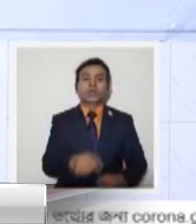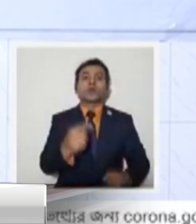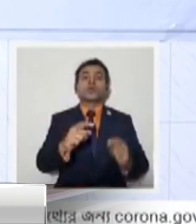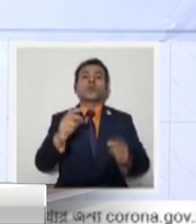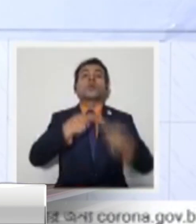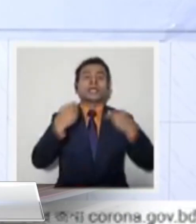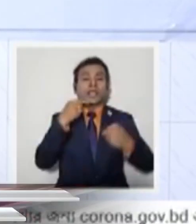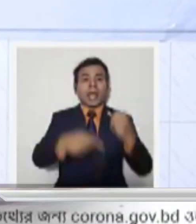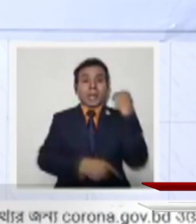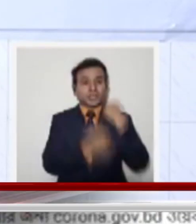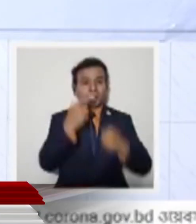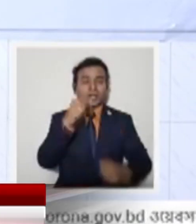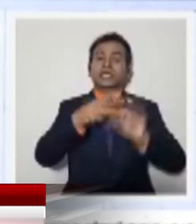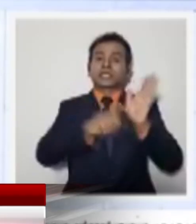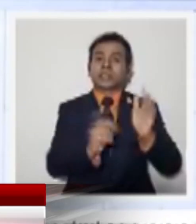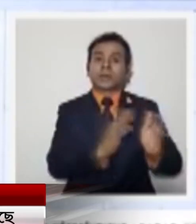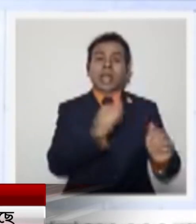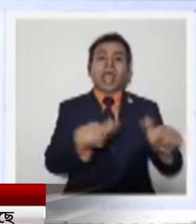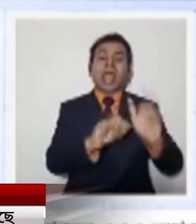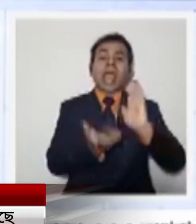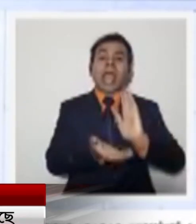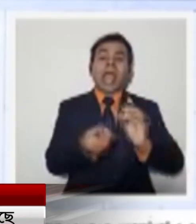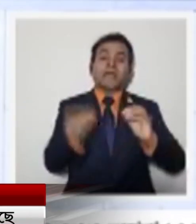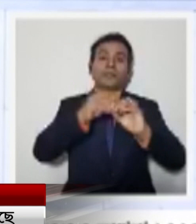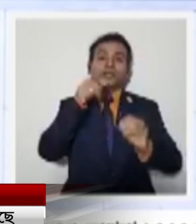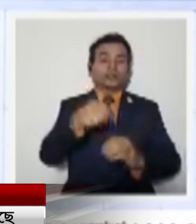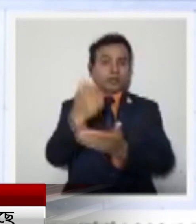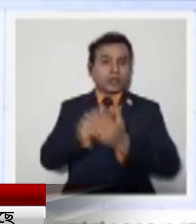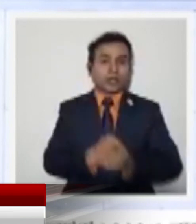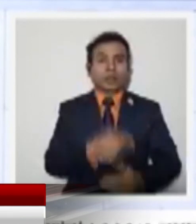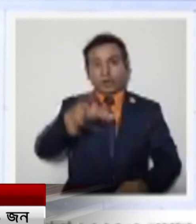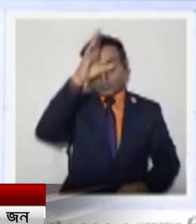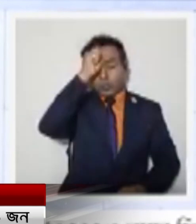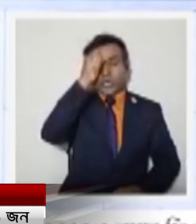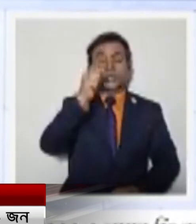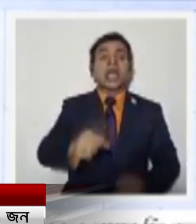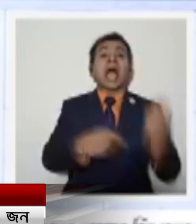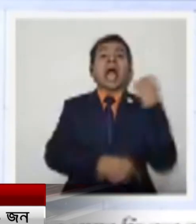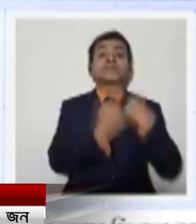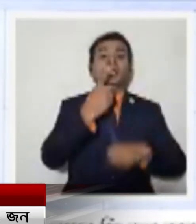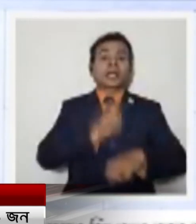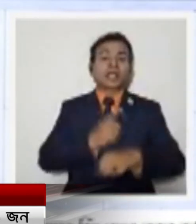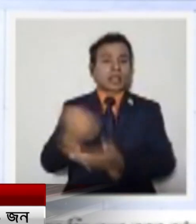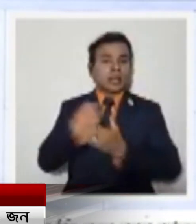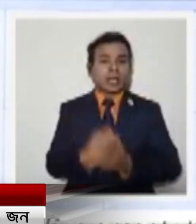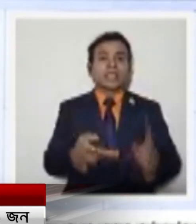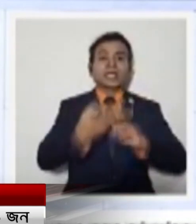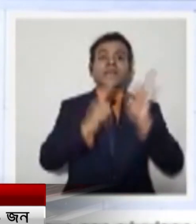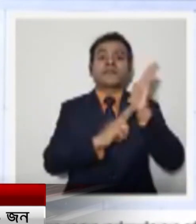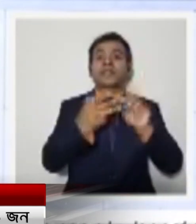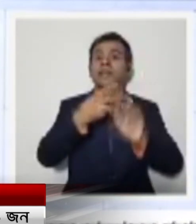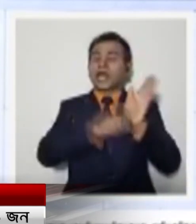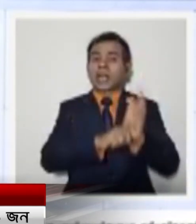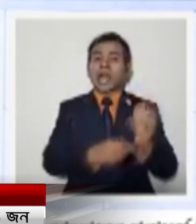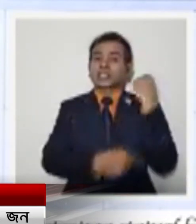মালেক উকিল মেডিকেল কলেজ নোয়াখালী। আমাদের সাহায্য করছেন সেন্টার ফর অ্যাডভান্স রিসার্চ ইন সায়েন্স ঢাকা ইউনিভার্সিটি, আমাদের সাহায্য